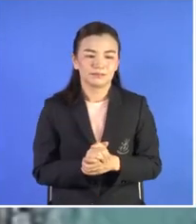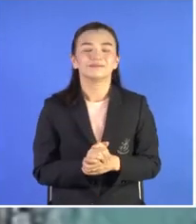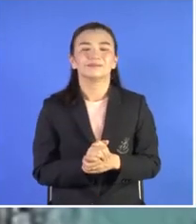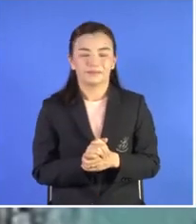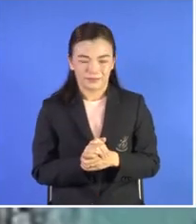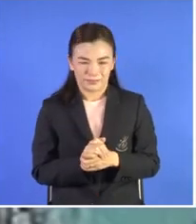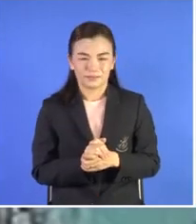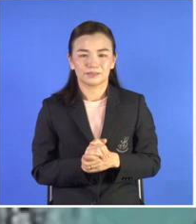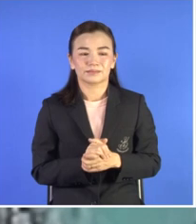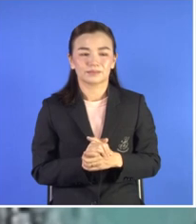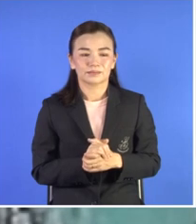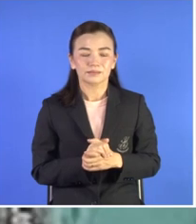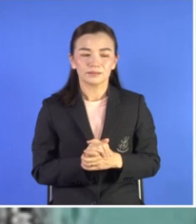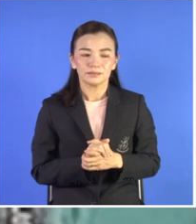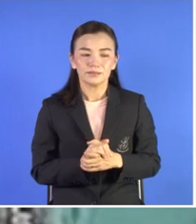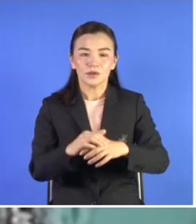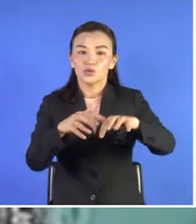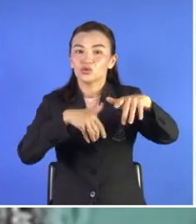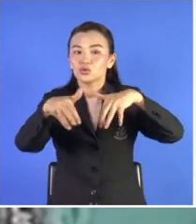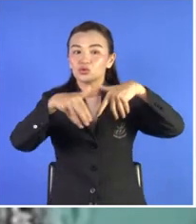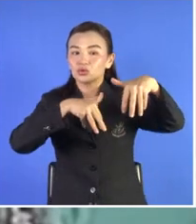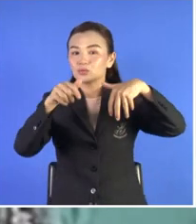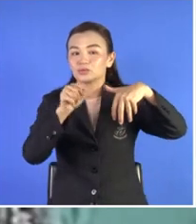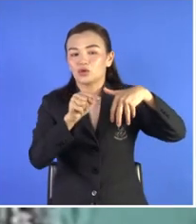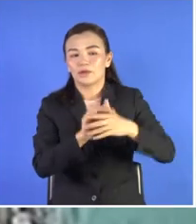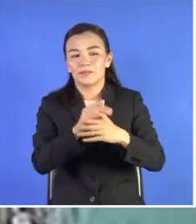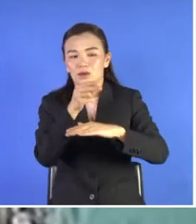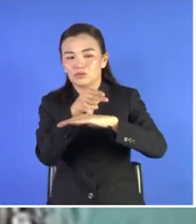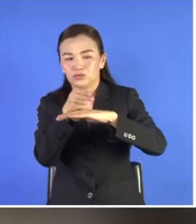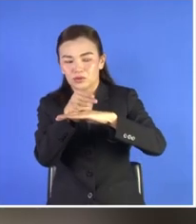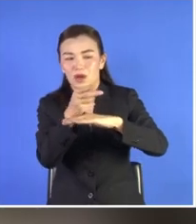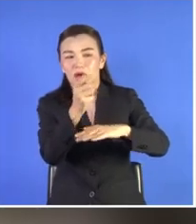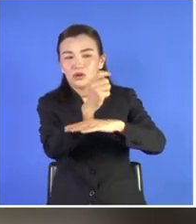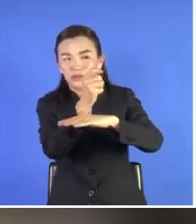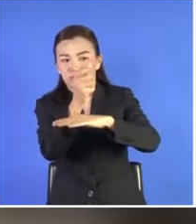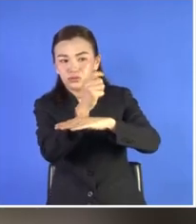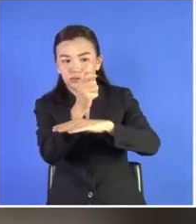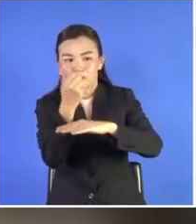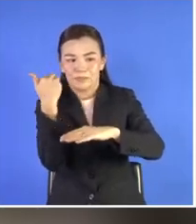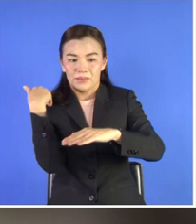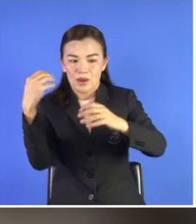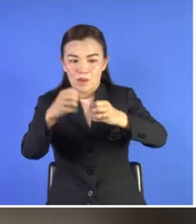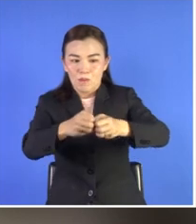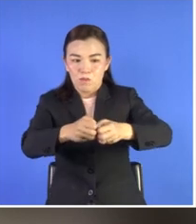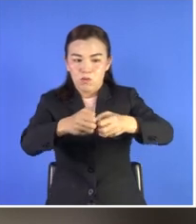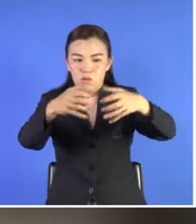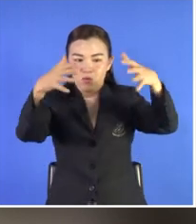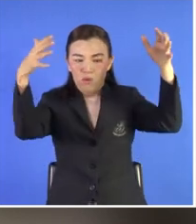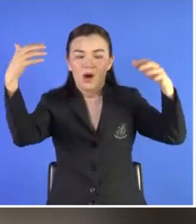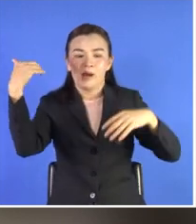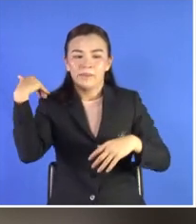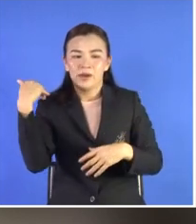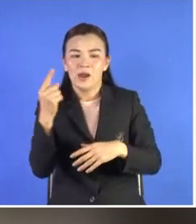ใจเหมือนกันขณะที่ชาวบ้านที่อยู่ในเหตุการณ์ก็ได้ถ่ายคลิปเอาไว้ได้ขณะที่โรงงานดอกไม้ไฟมันระเบิดแล้วก็มีควันเนี่ยพวย